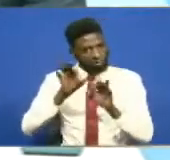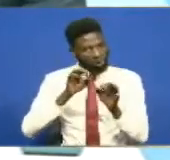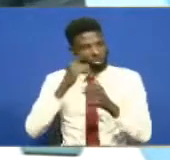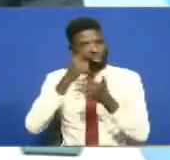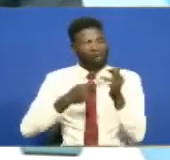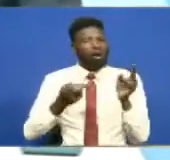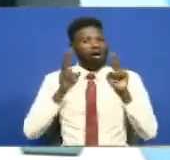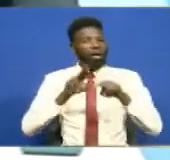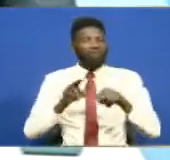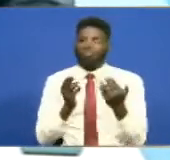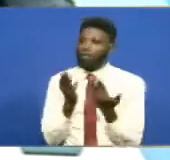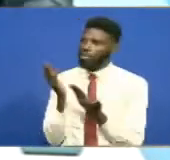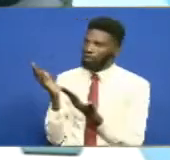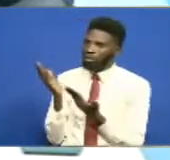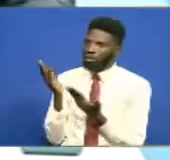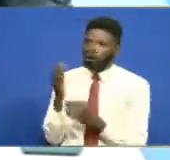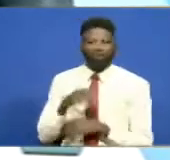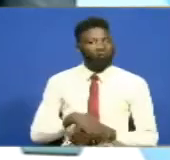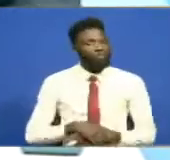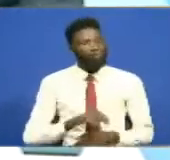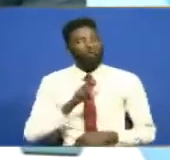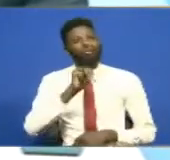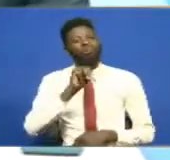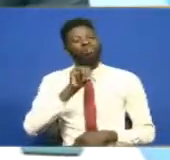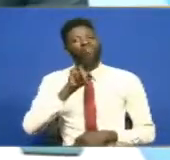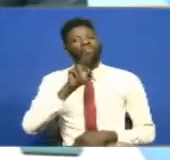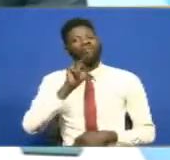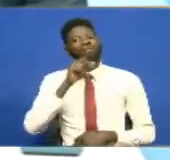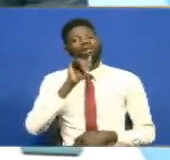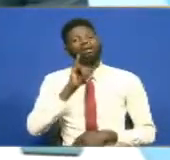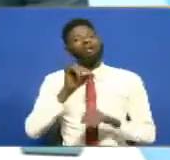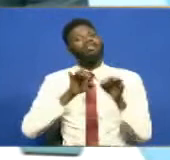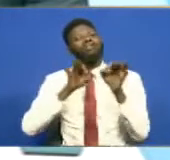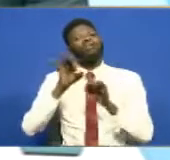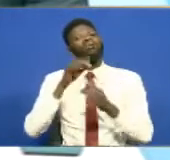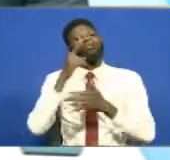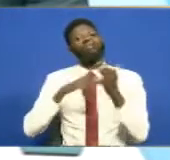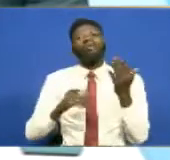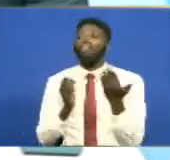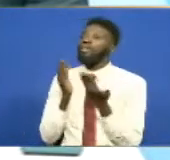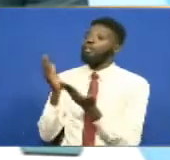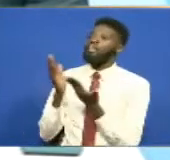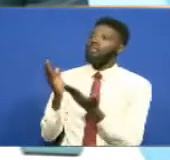hapo Kieni. Gladys Mungai, tueleze kundani huko Kieni.